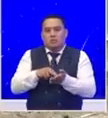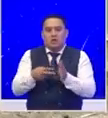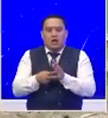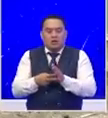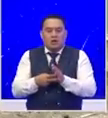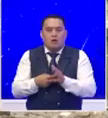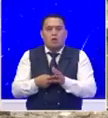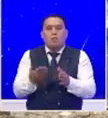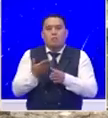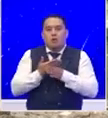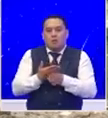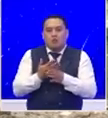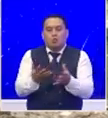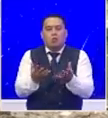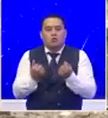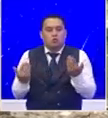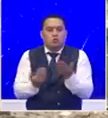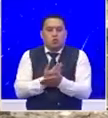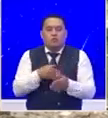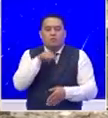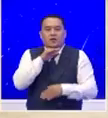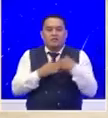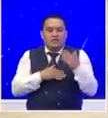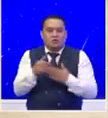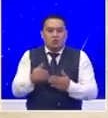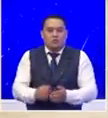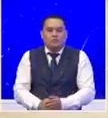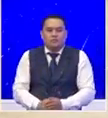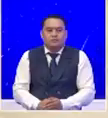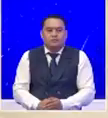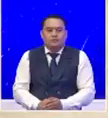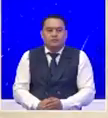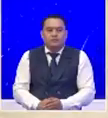сельчан. Кому-то помогают получить новую профессию.